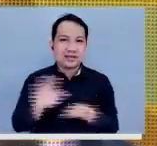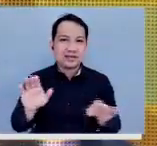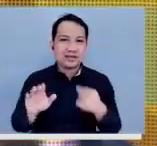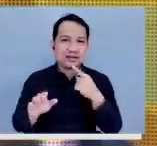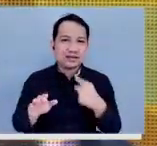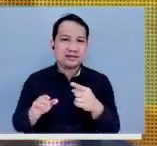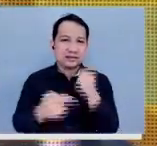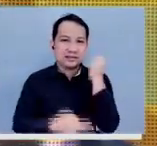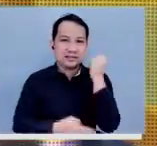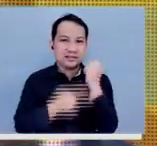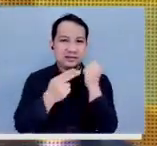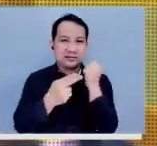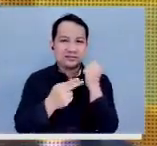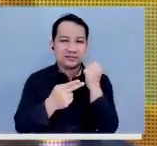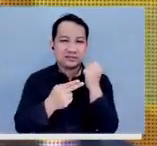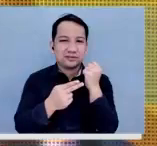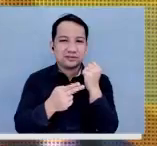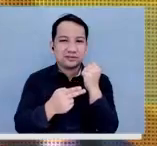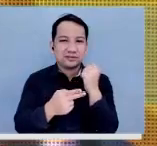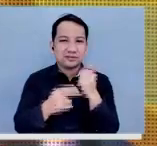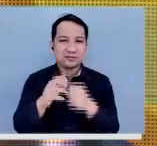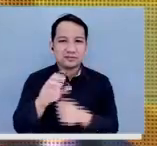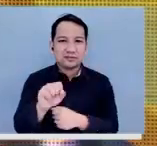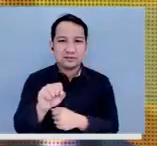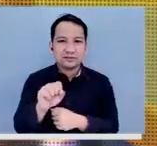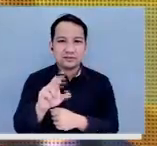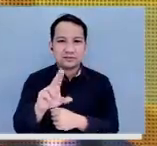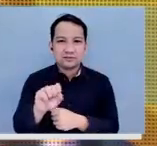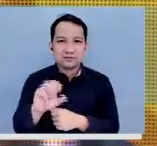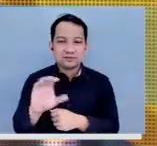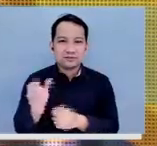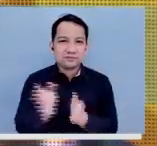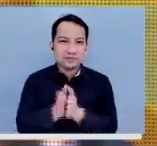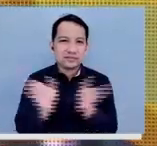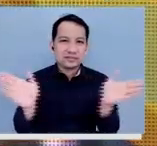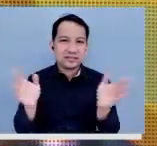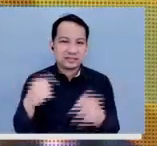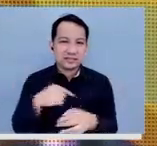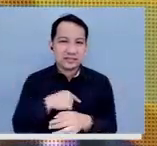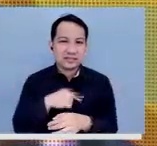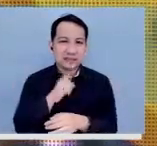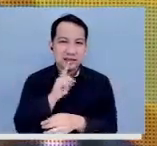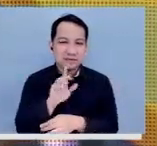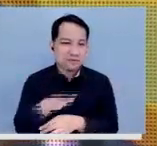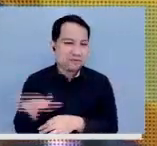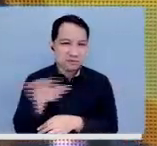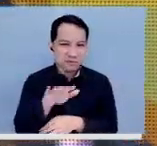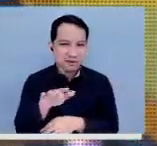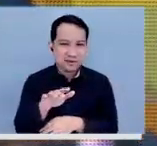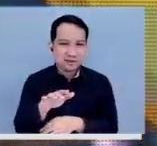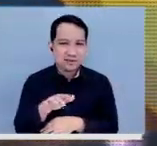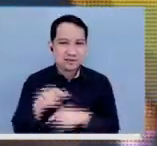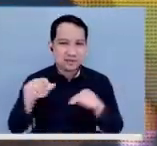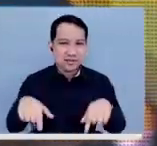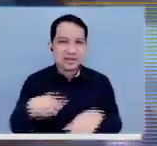Kasi sous chef po ako doon. So, lahat. General po, yes. Oo, fusion. Okay. And sushi chef. Yes. Pwede